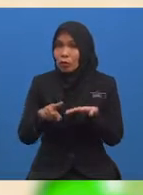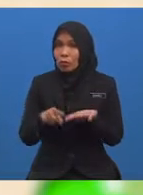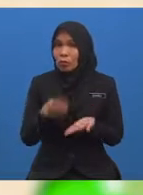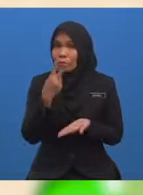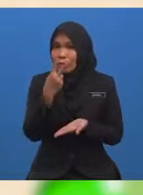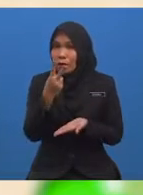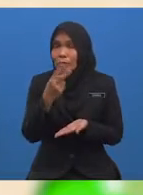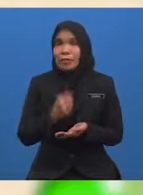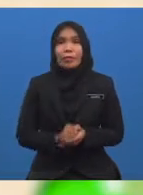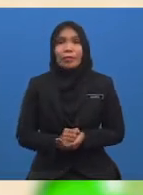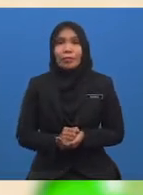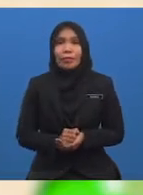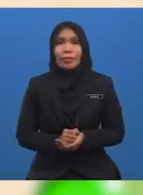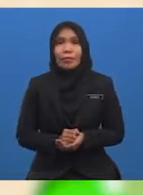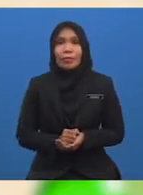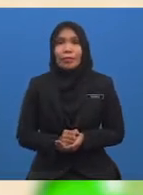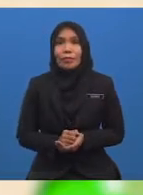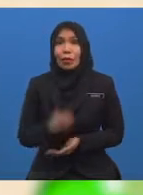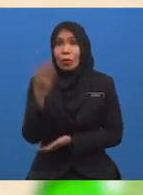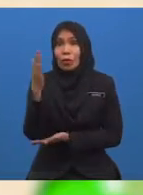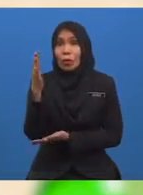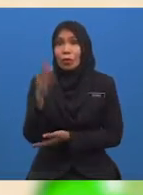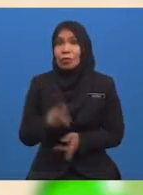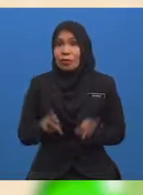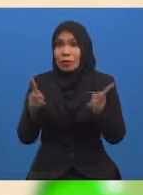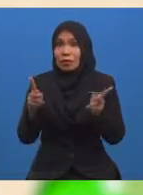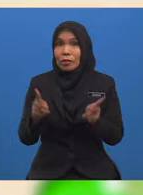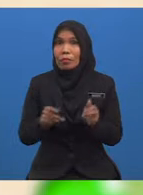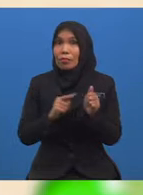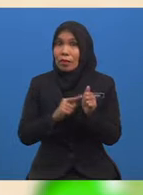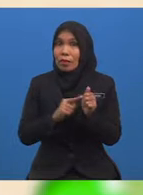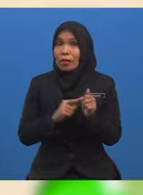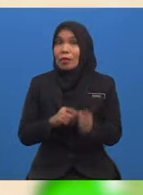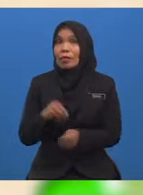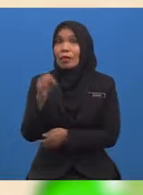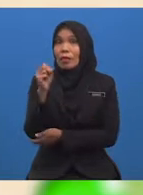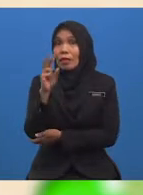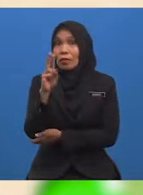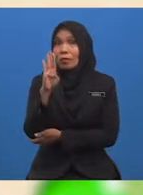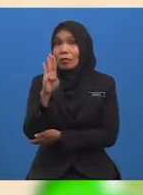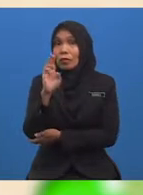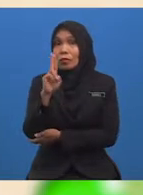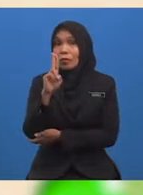A dapat hidup subur, manakala tumbuhan dalam pasu